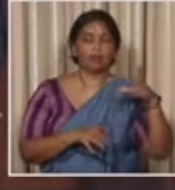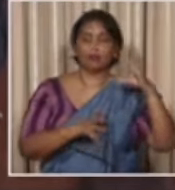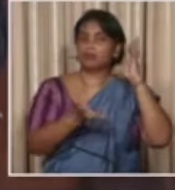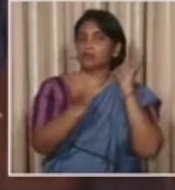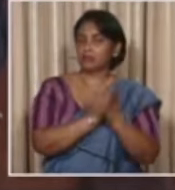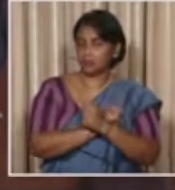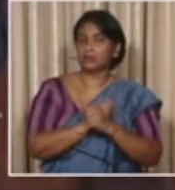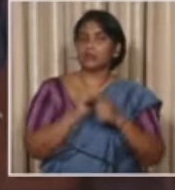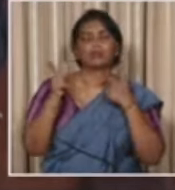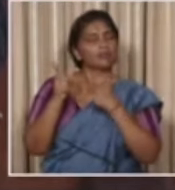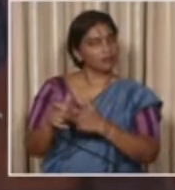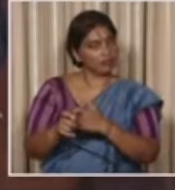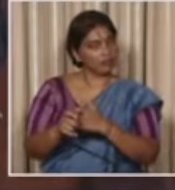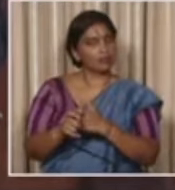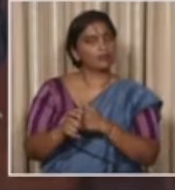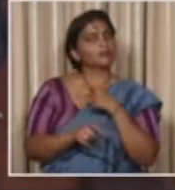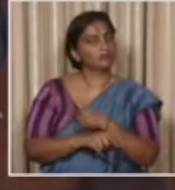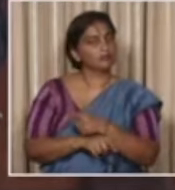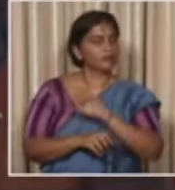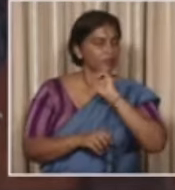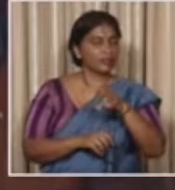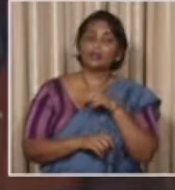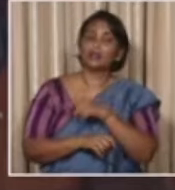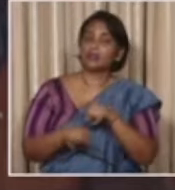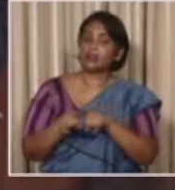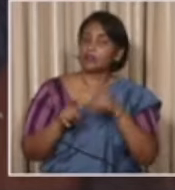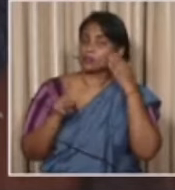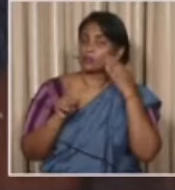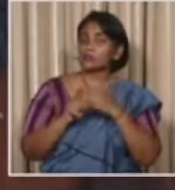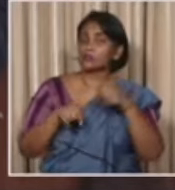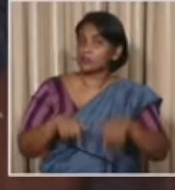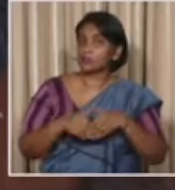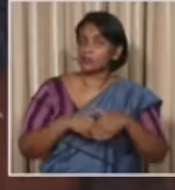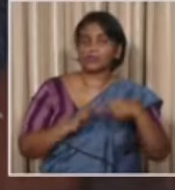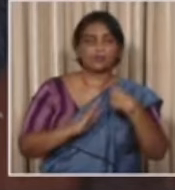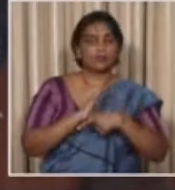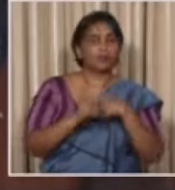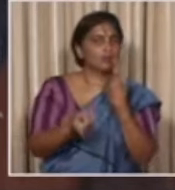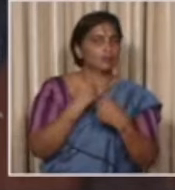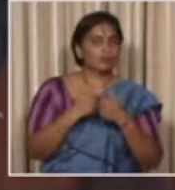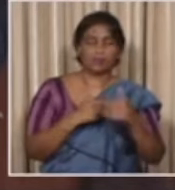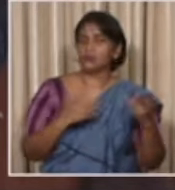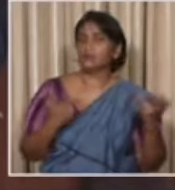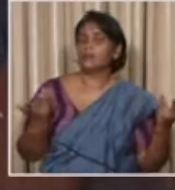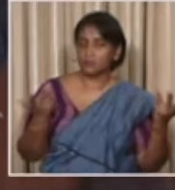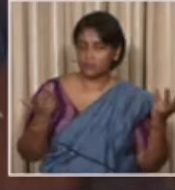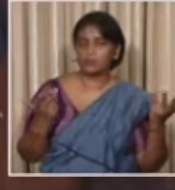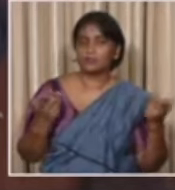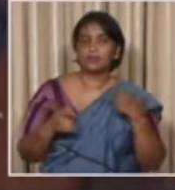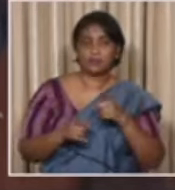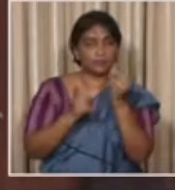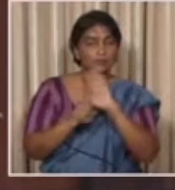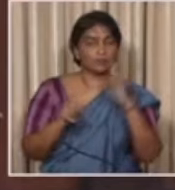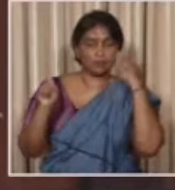පැහැරගෙන ගිහිල්ලා ඝාතනය කරලා දාන්න. ඉතින් දැන් මේ මේක පිළිබඳව අද වෙනතුරු ලංකාවතුර කිසිදු පරීක්ෂණයක් වෙලා නැහැ. දැන් මේකට